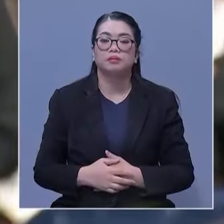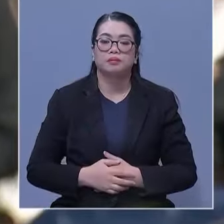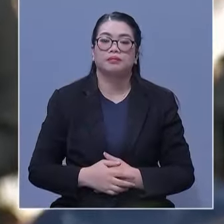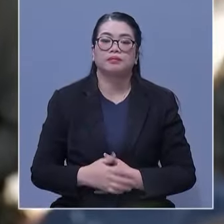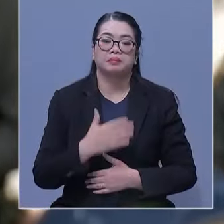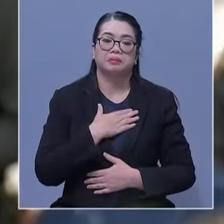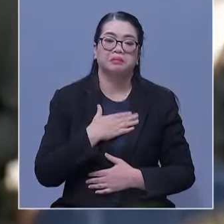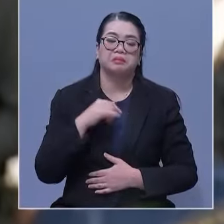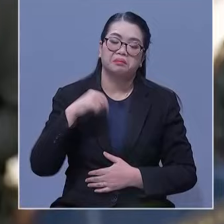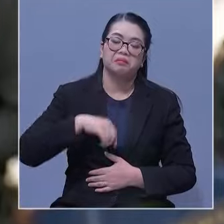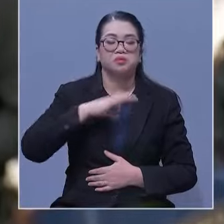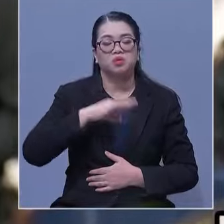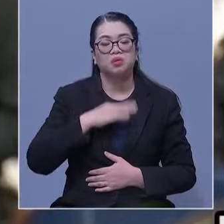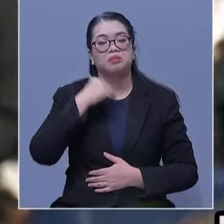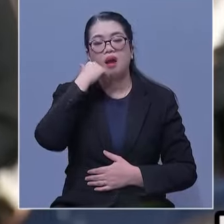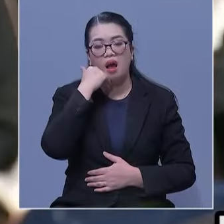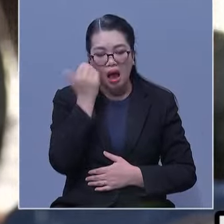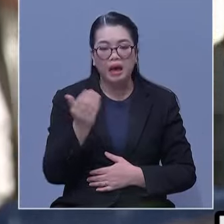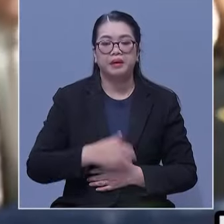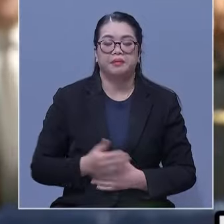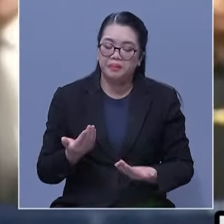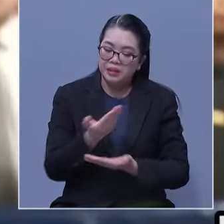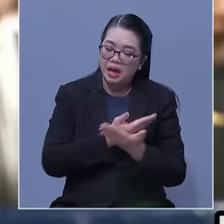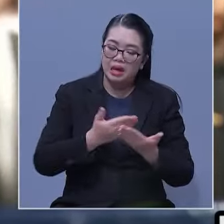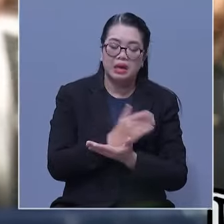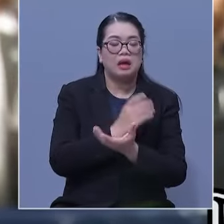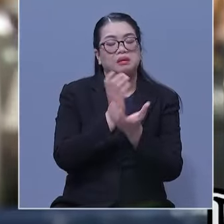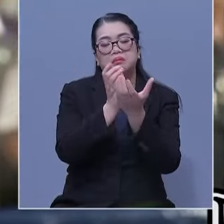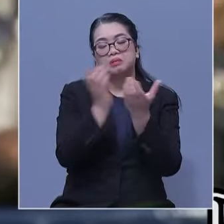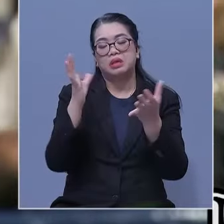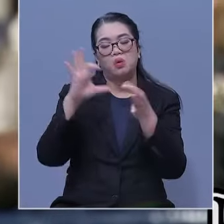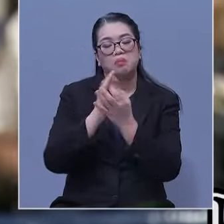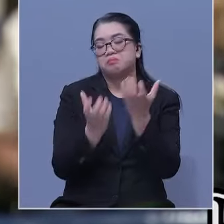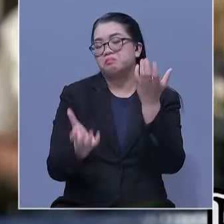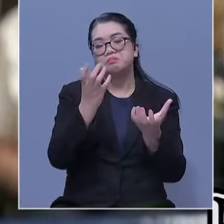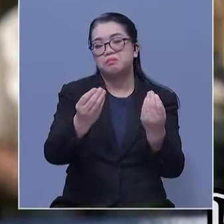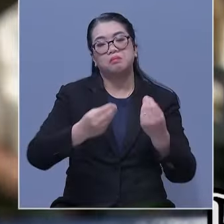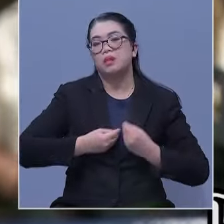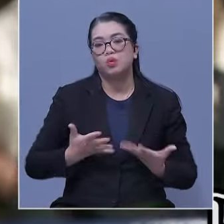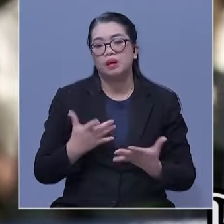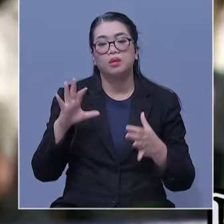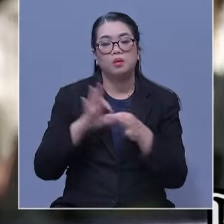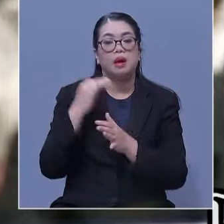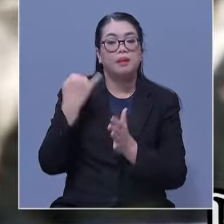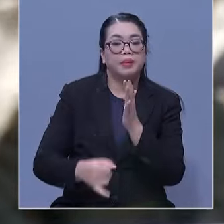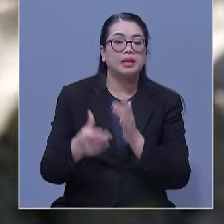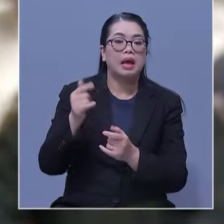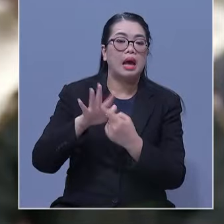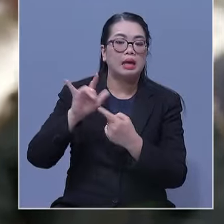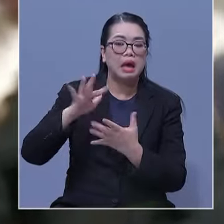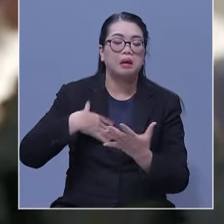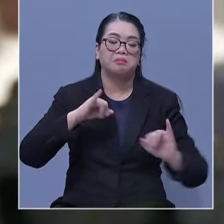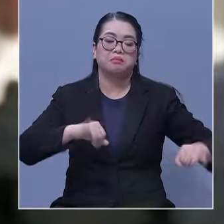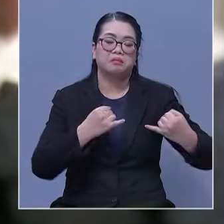This was a disgrace. This was a rigged trial by a conflicted judge who was corrupt. It's